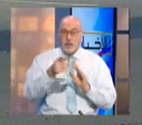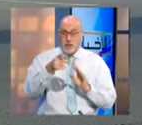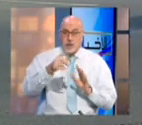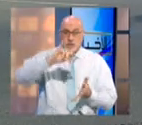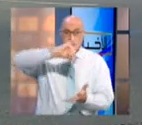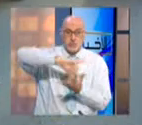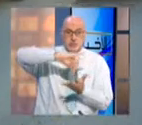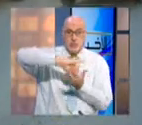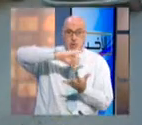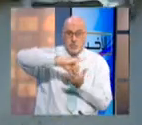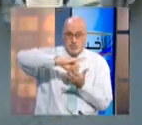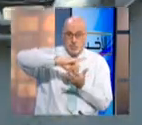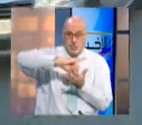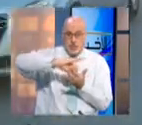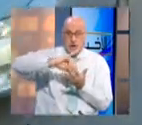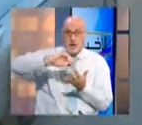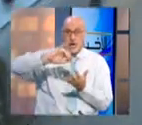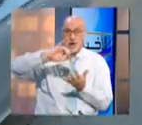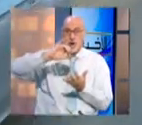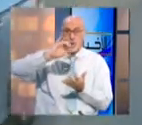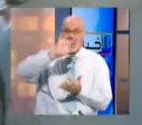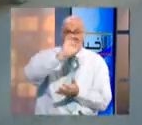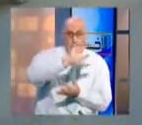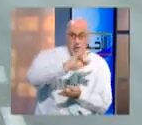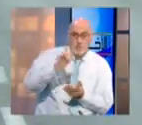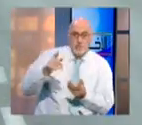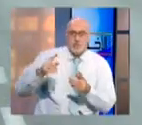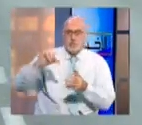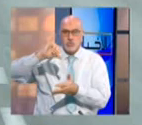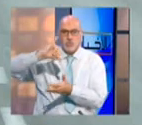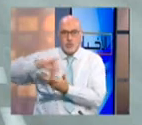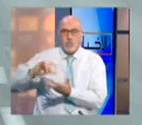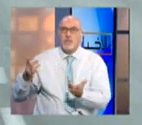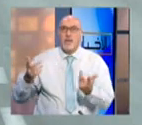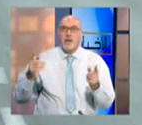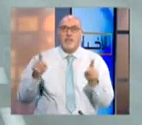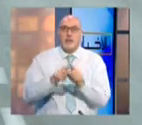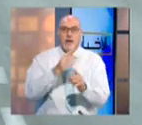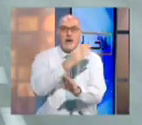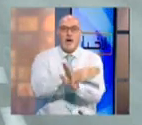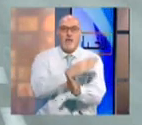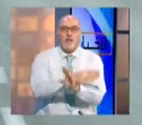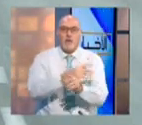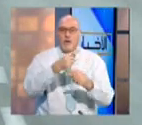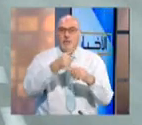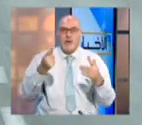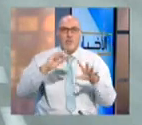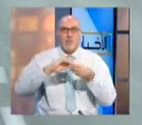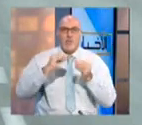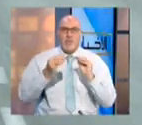بين الوسط والغرب، إلا أن نقص المنافذ عطل بشكل كبير هذا